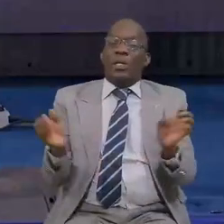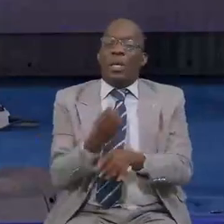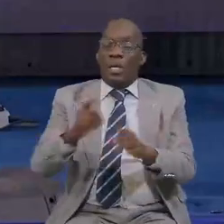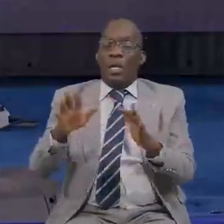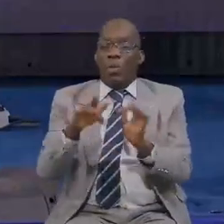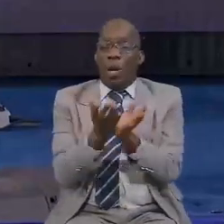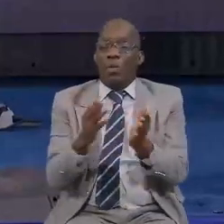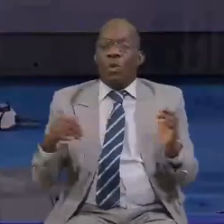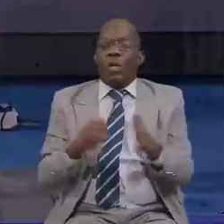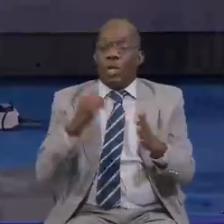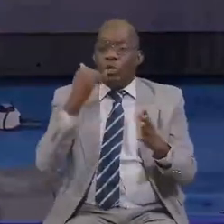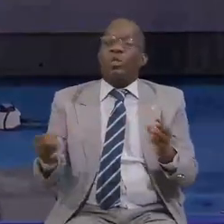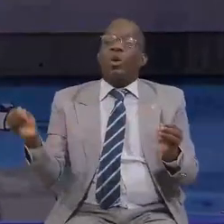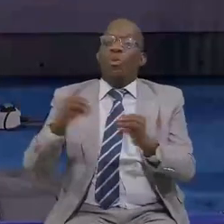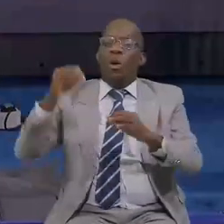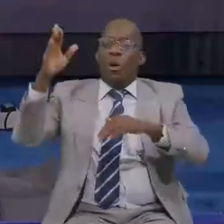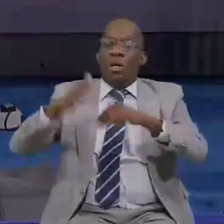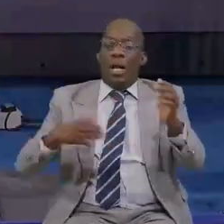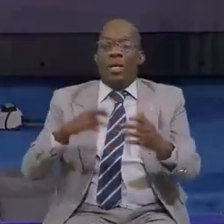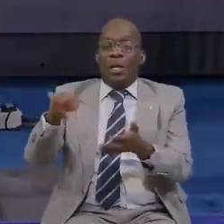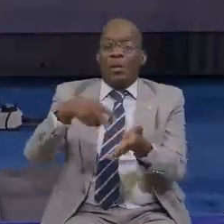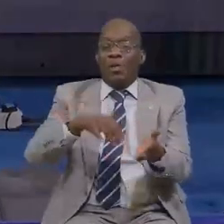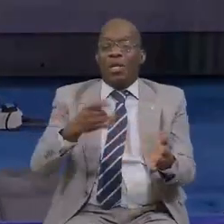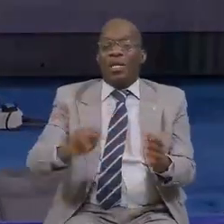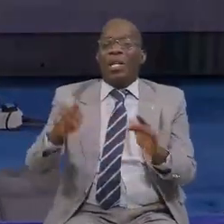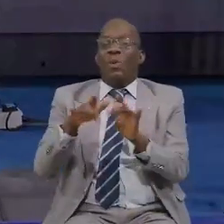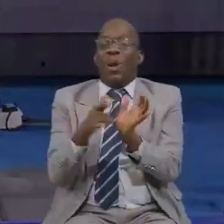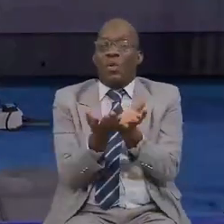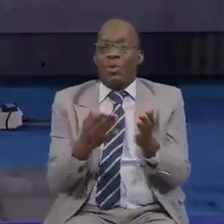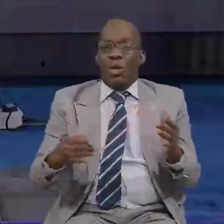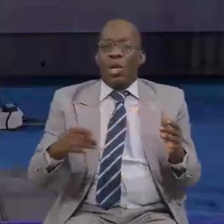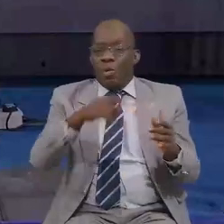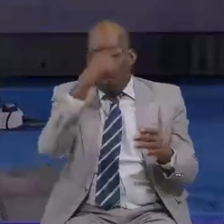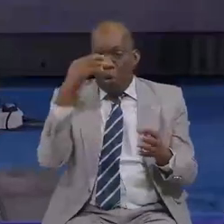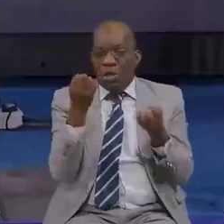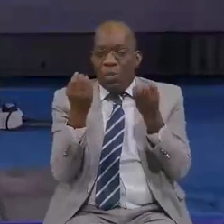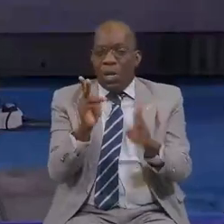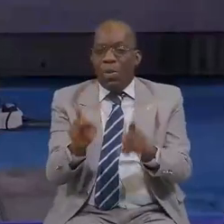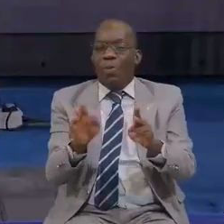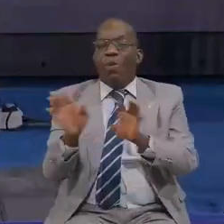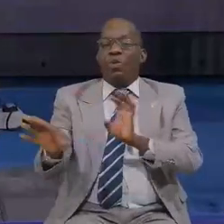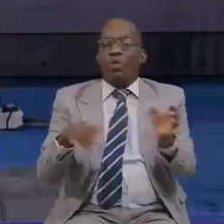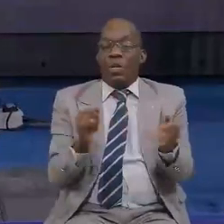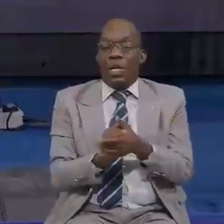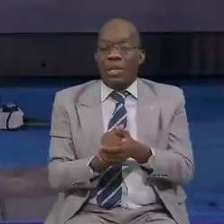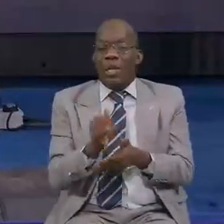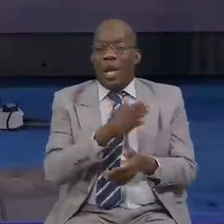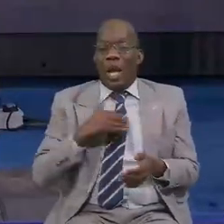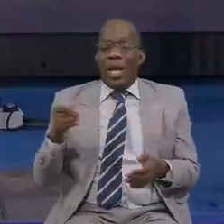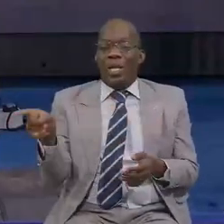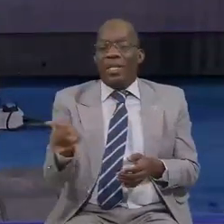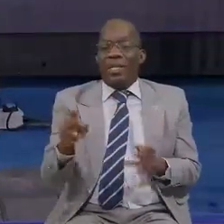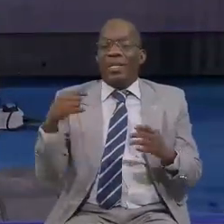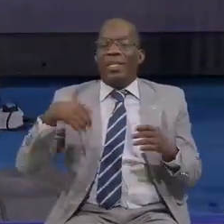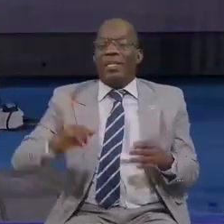c'est au-delà même de lire une partie de la Bible. Parce que plusieurs le font et ils pêchent